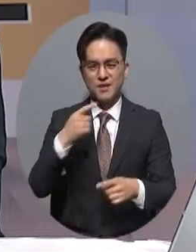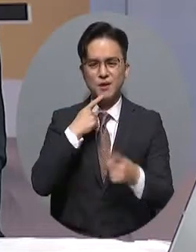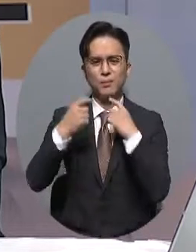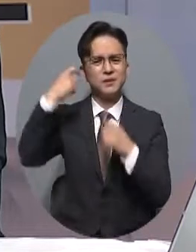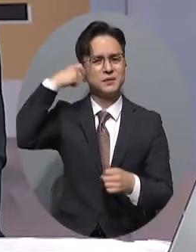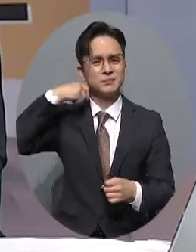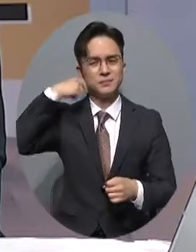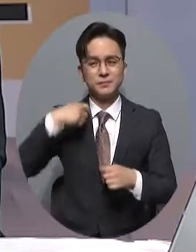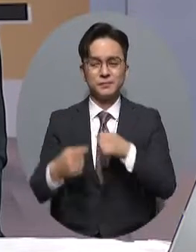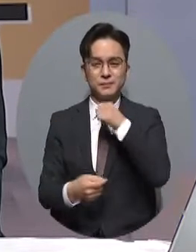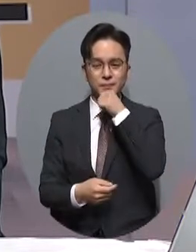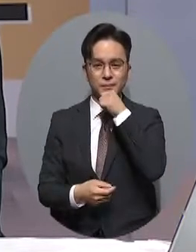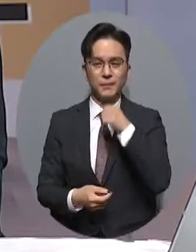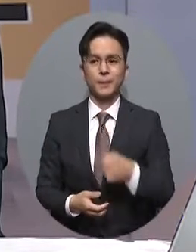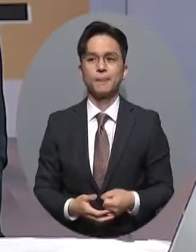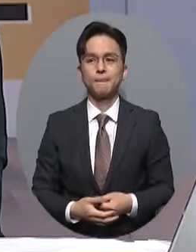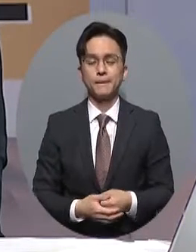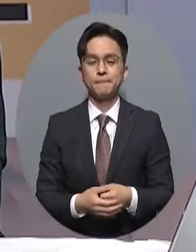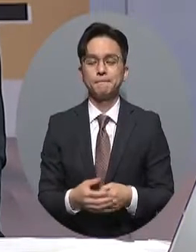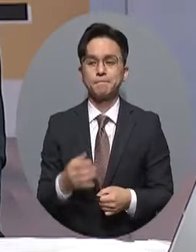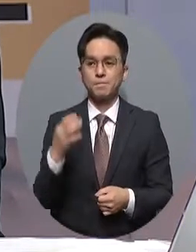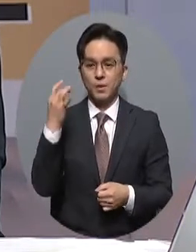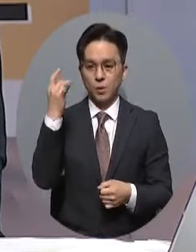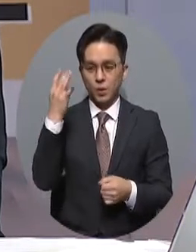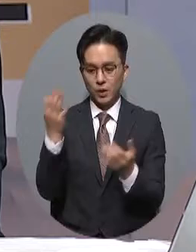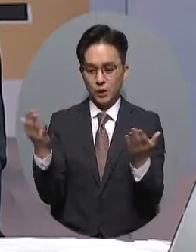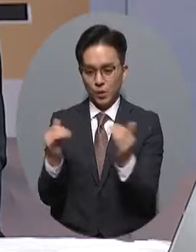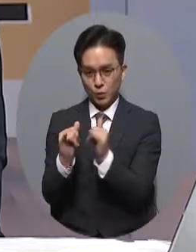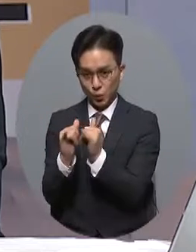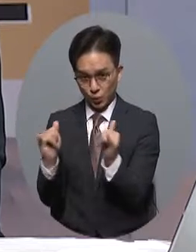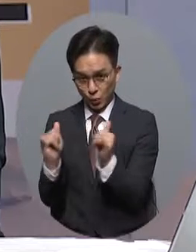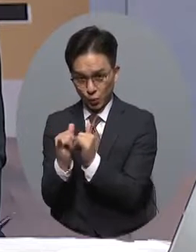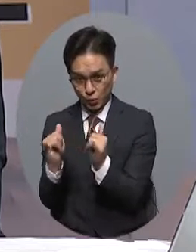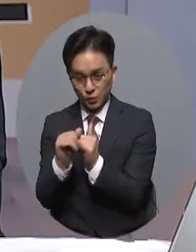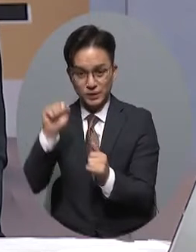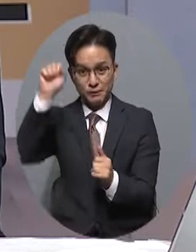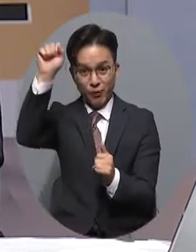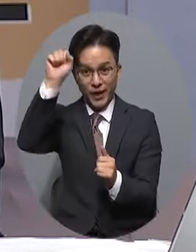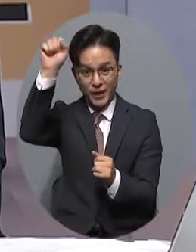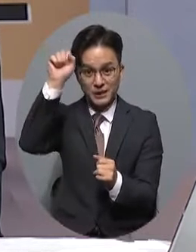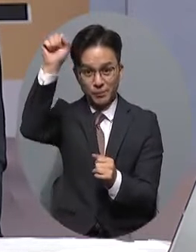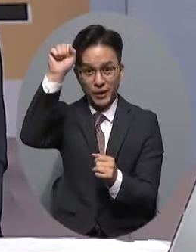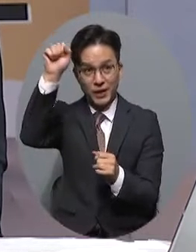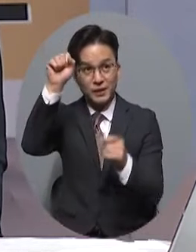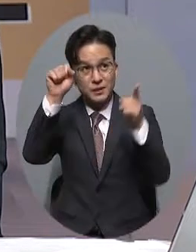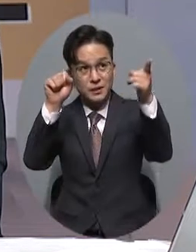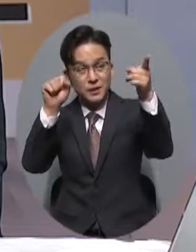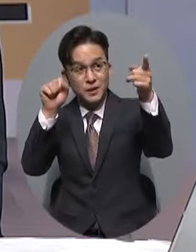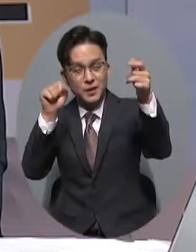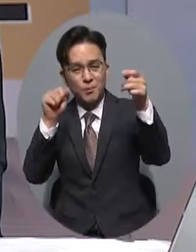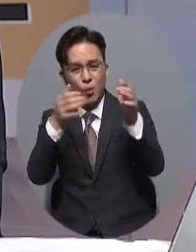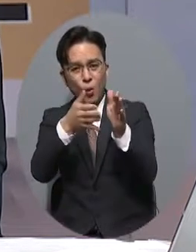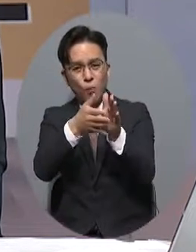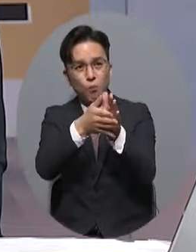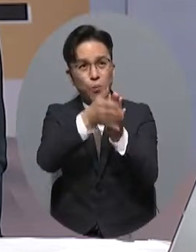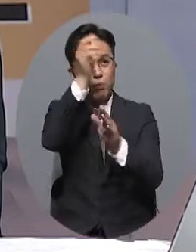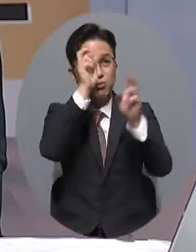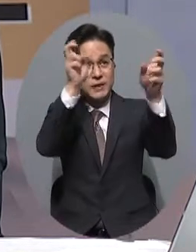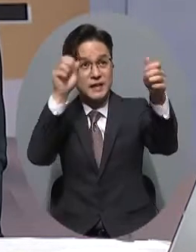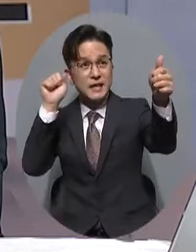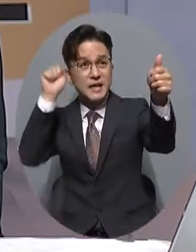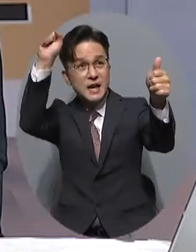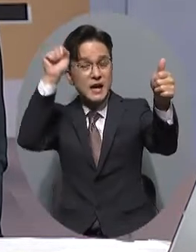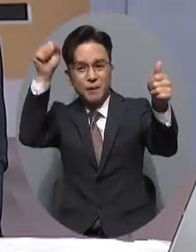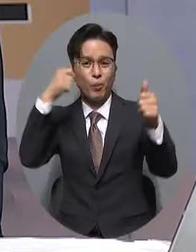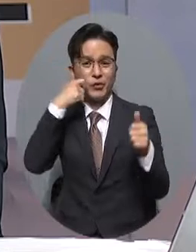법률상으로는 그게 이제 불법이잖아요 언급하신 대우조선해양이라든지 얼마 전에 화이트진로라든지 그런 것들이